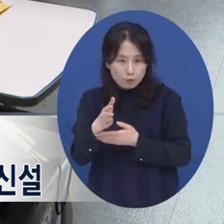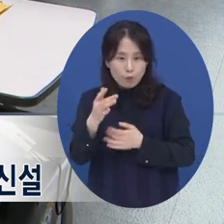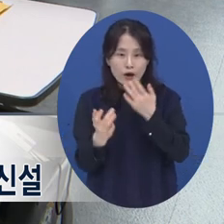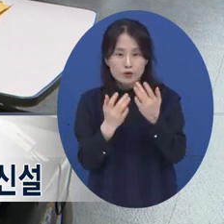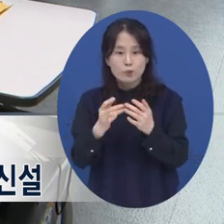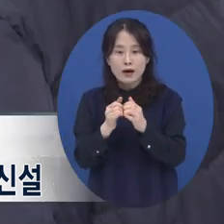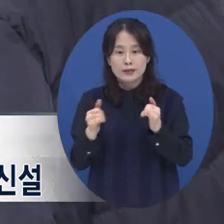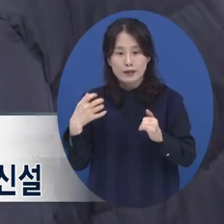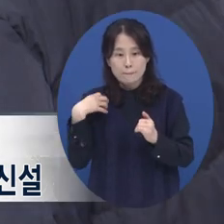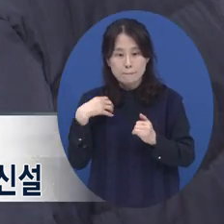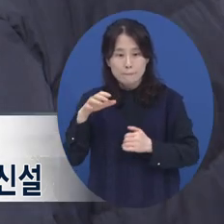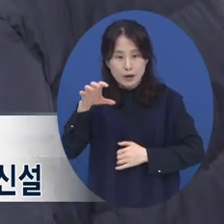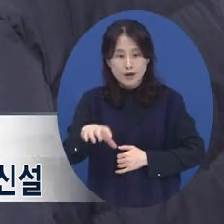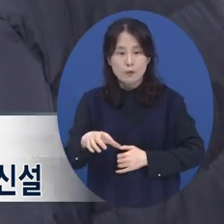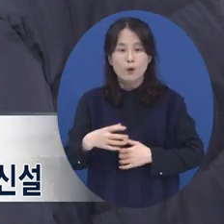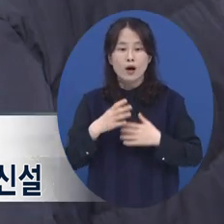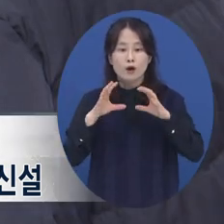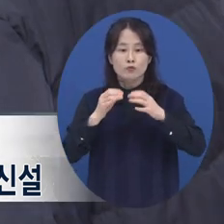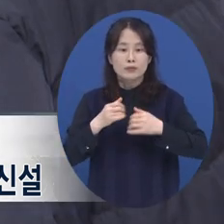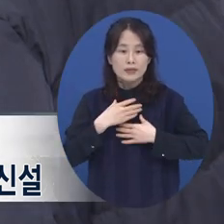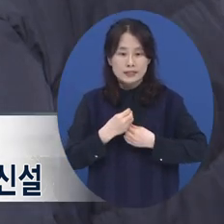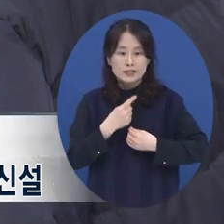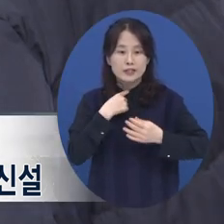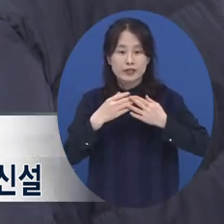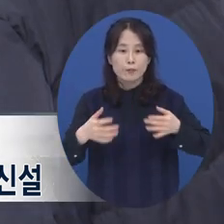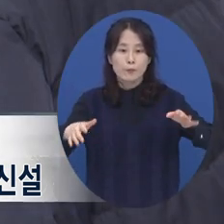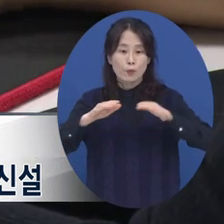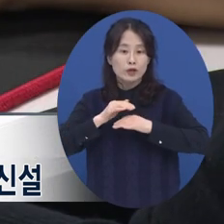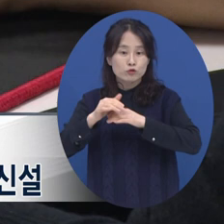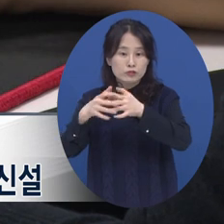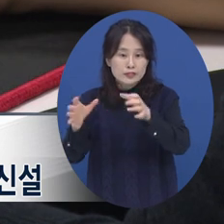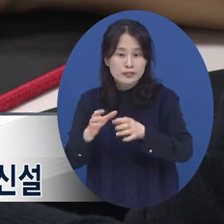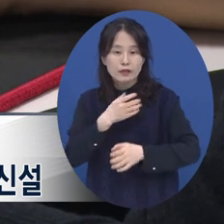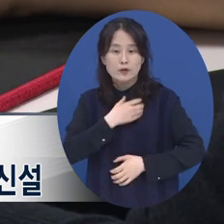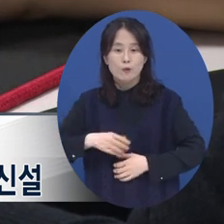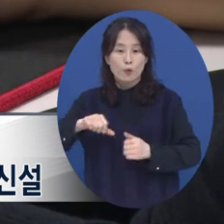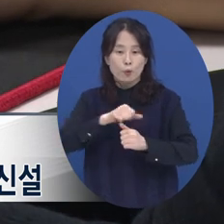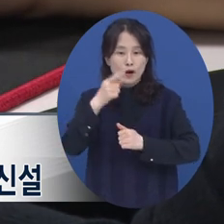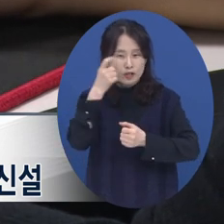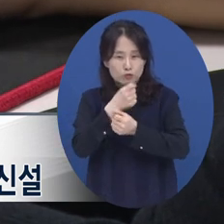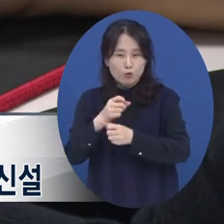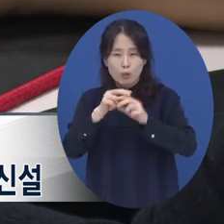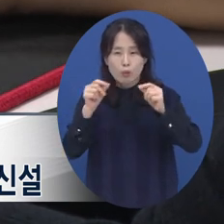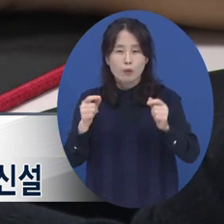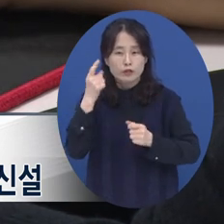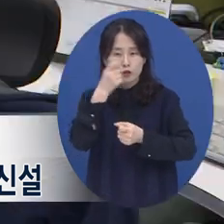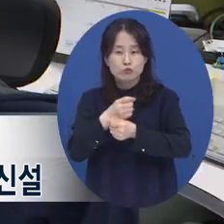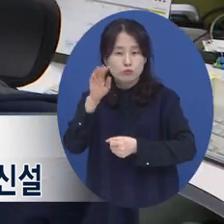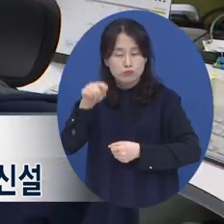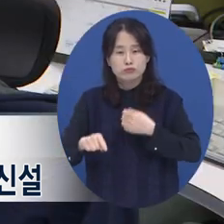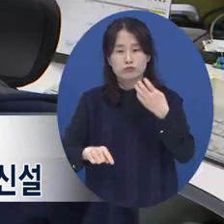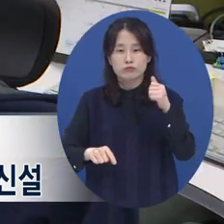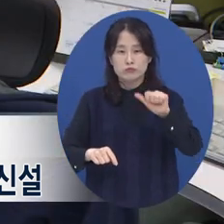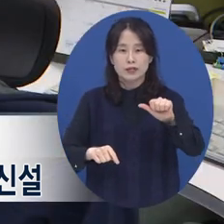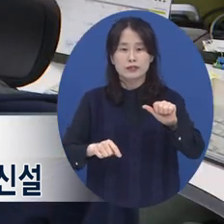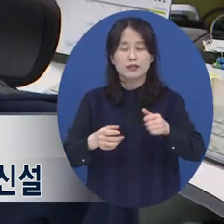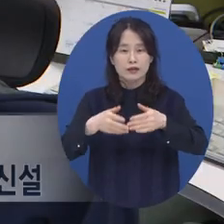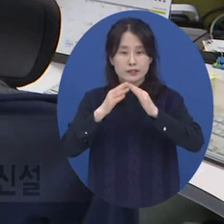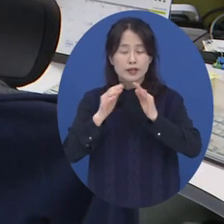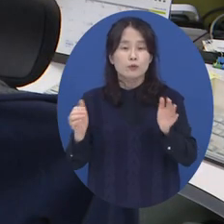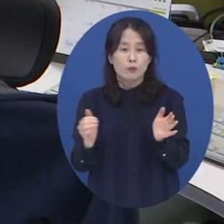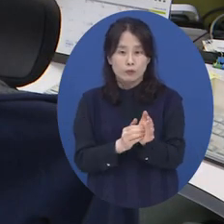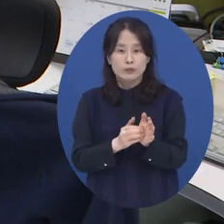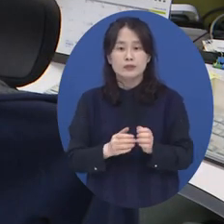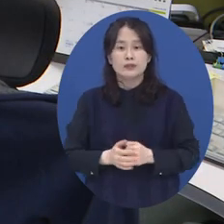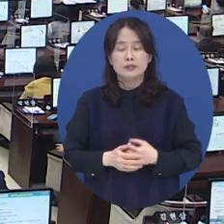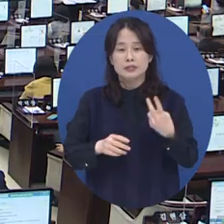전략과 소방 인사 담당관 경기도 국민 안전 체험관 추진단 보건환경연구원 미세먼지 연구부 등 5개 과가